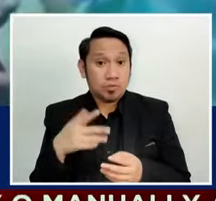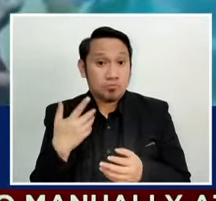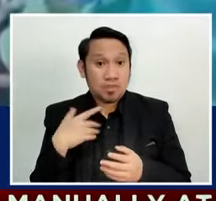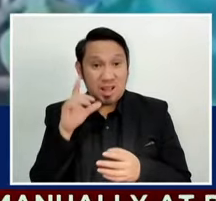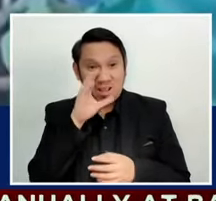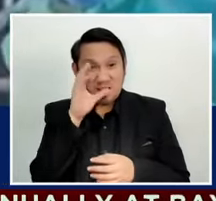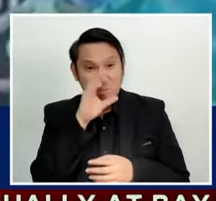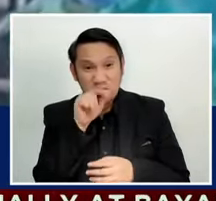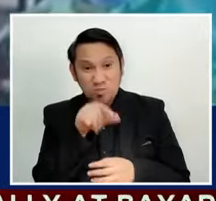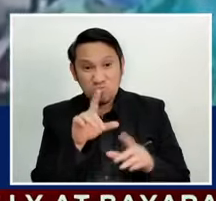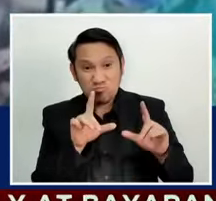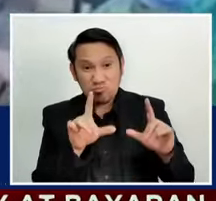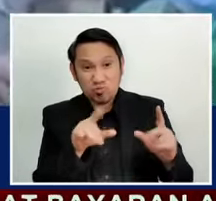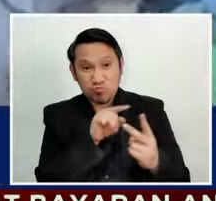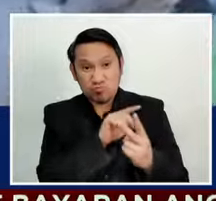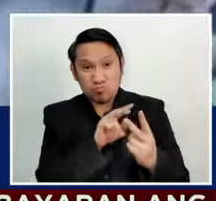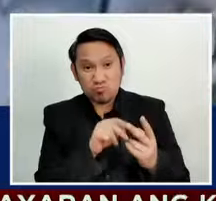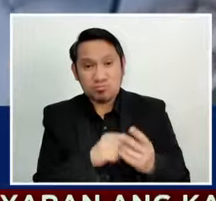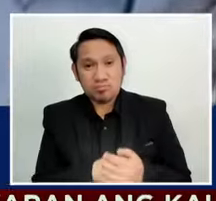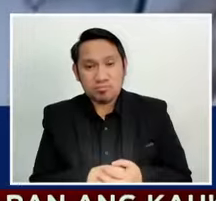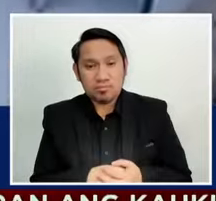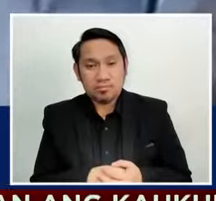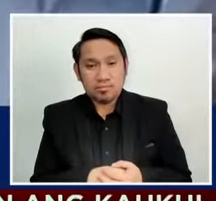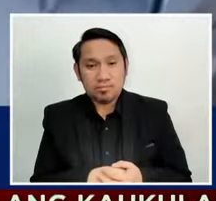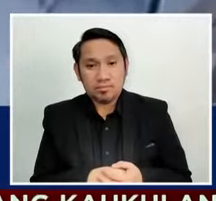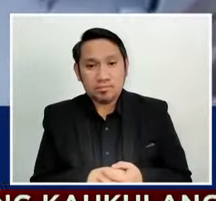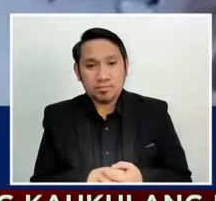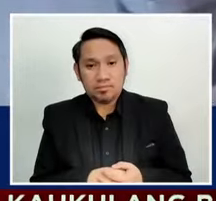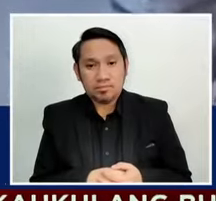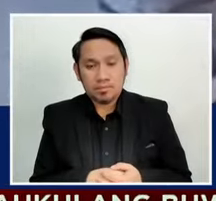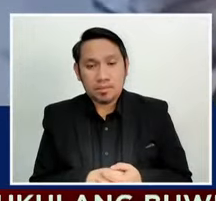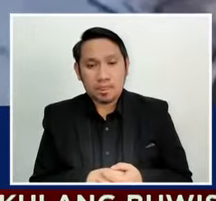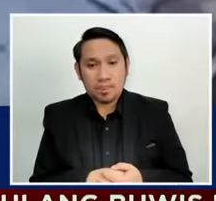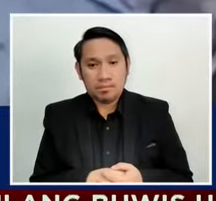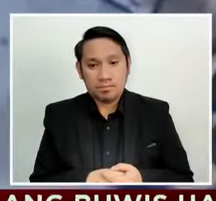suspect. Karen De Guzman, ABS-CBN News.